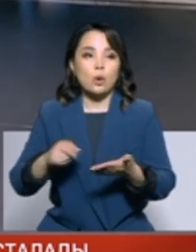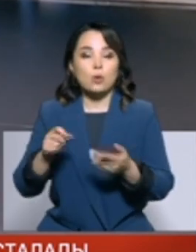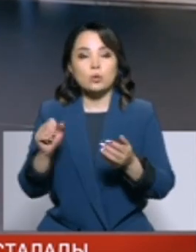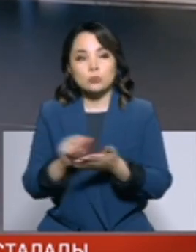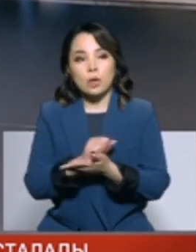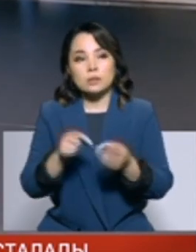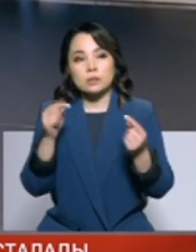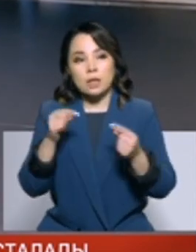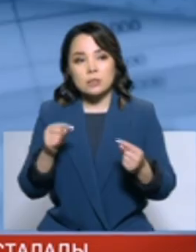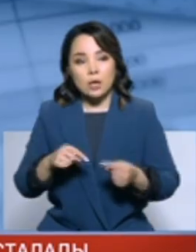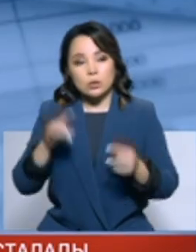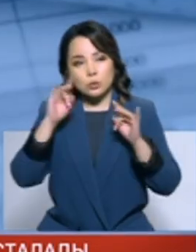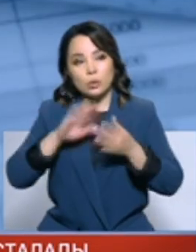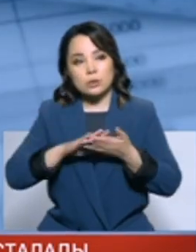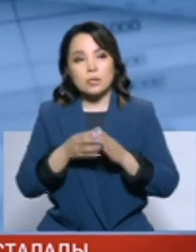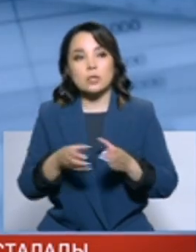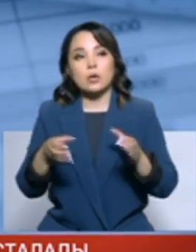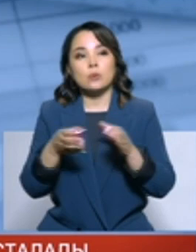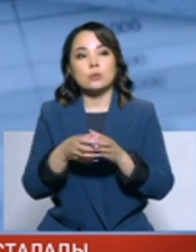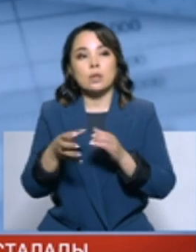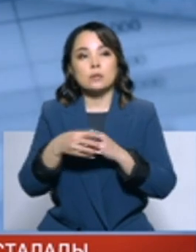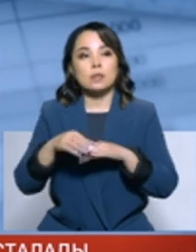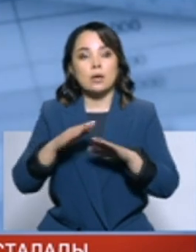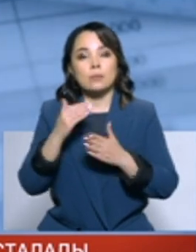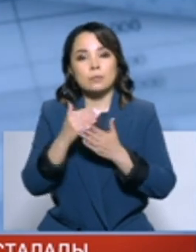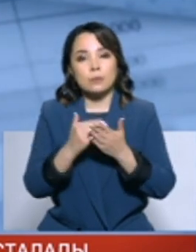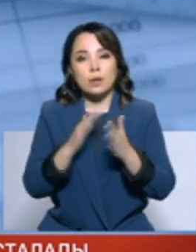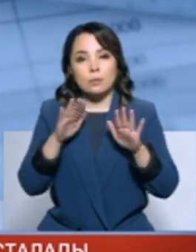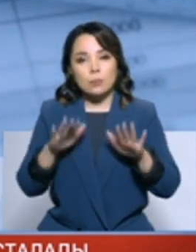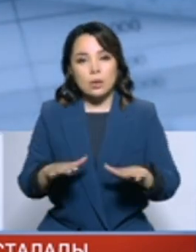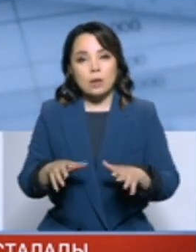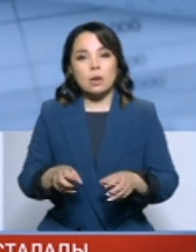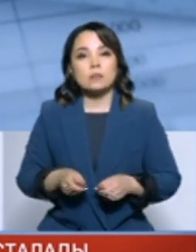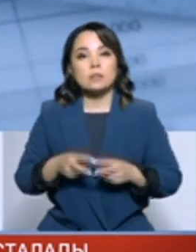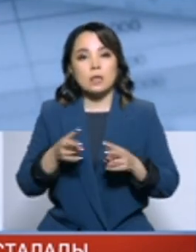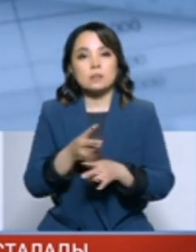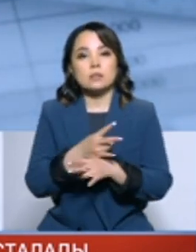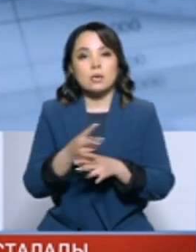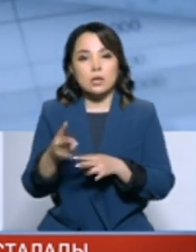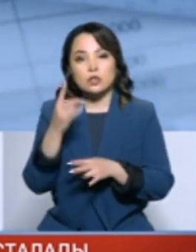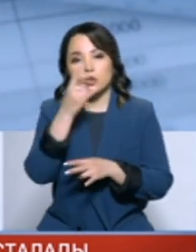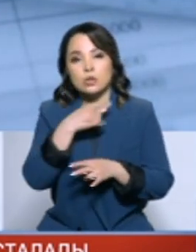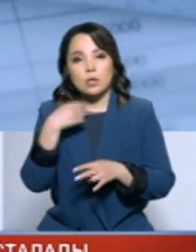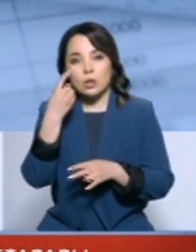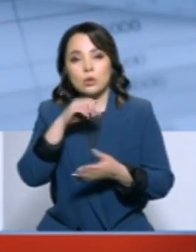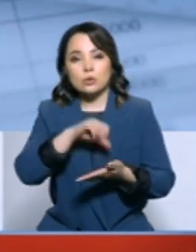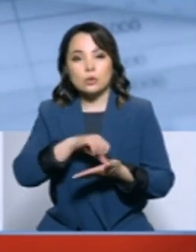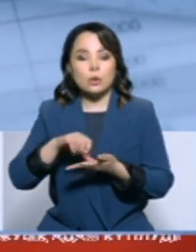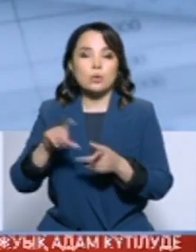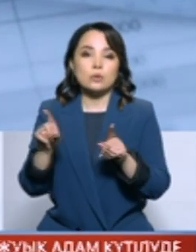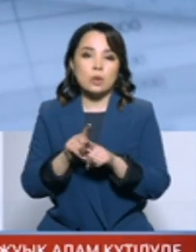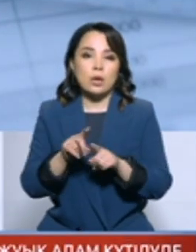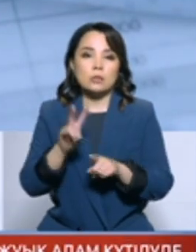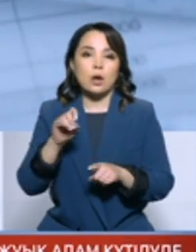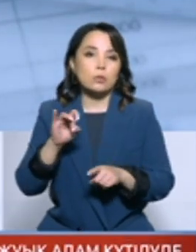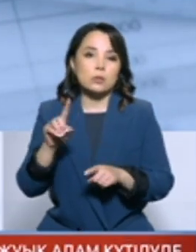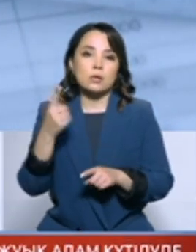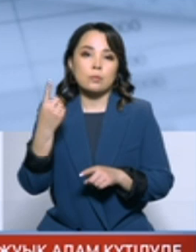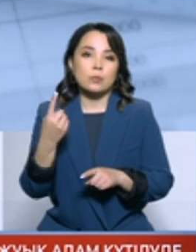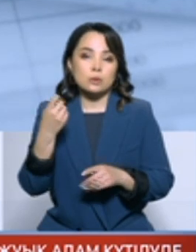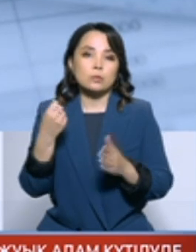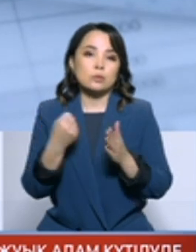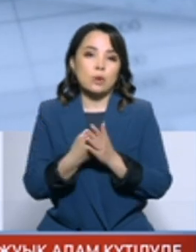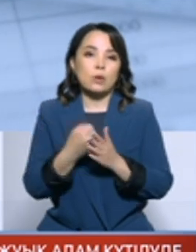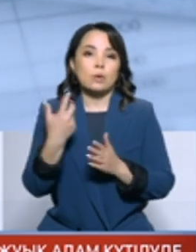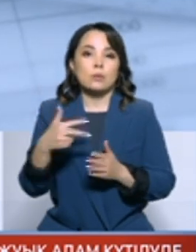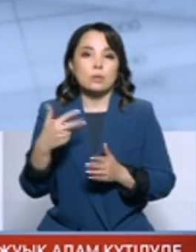сәйкес төтенше жағдай режимі жарияланған өңірлерде апаттан зиян шеккен жеке және заңды тұлғалардың наурыздың 1-нен